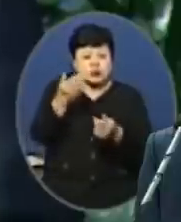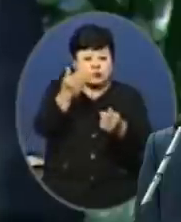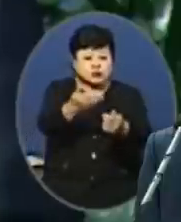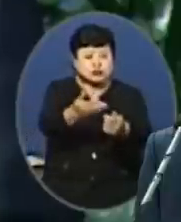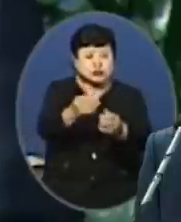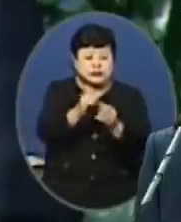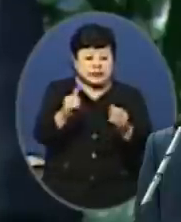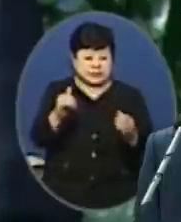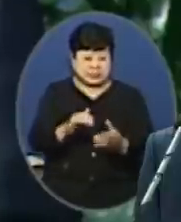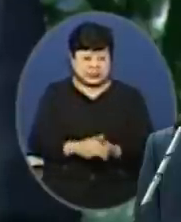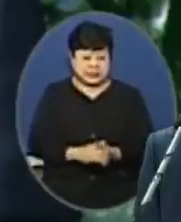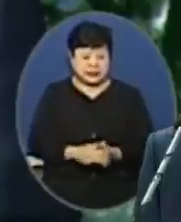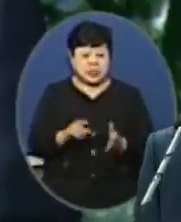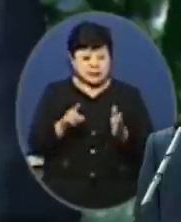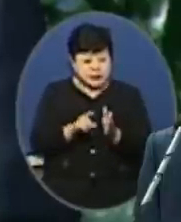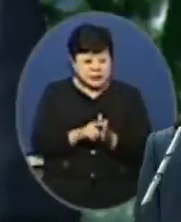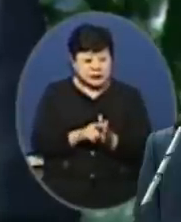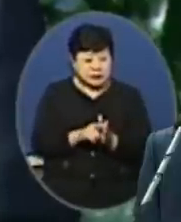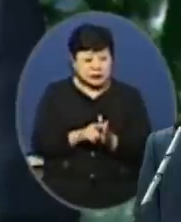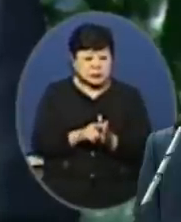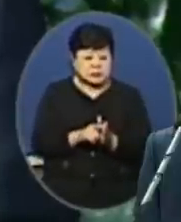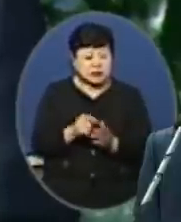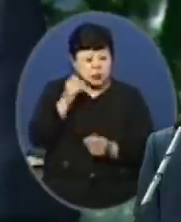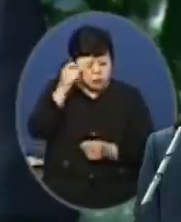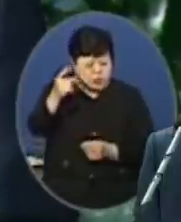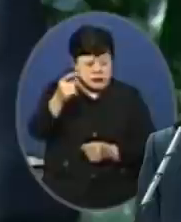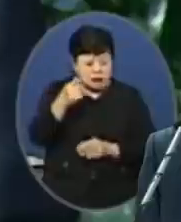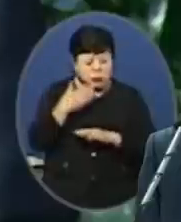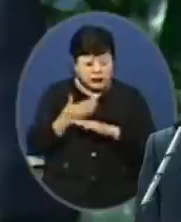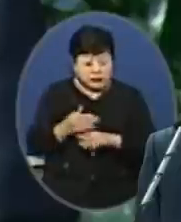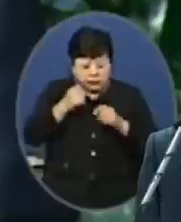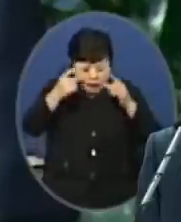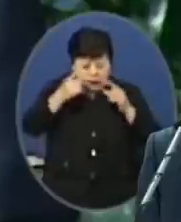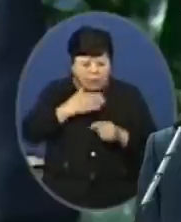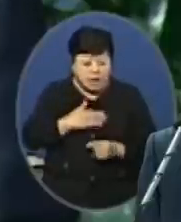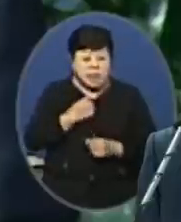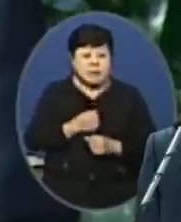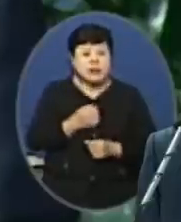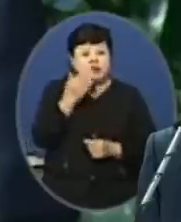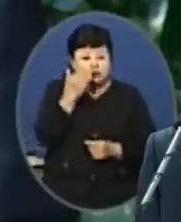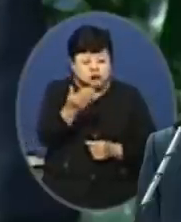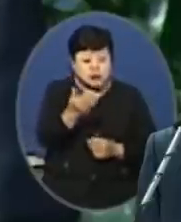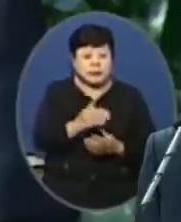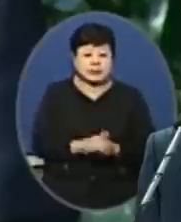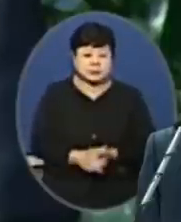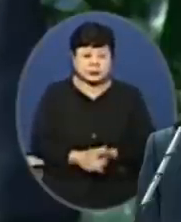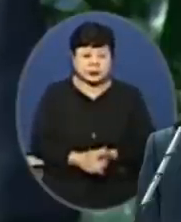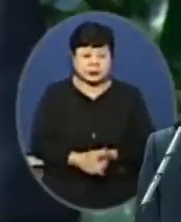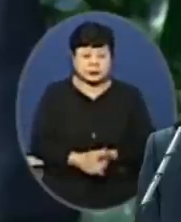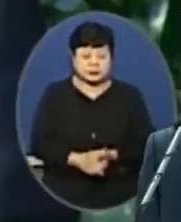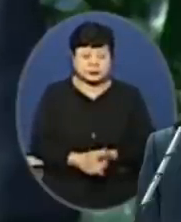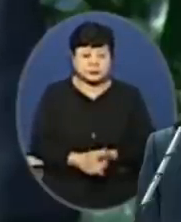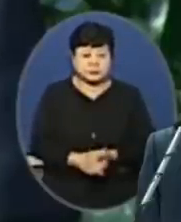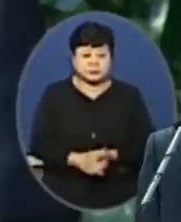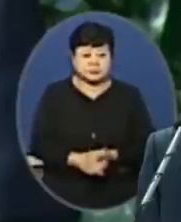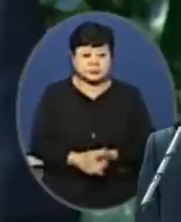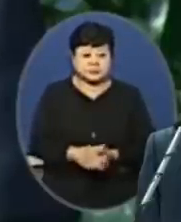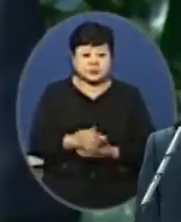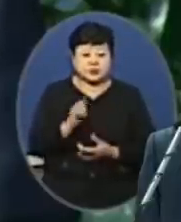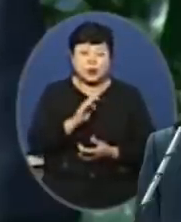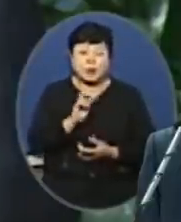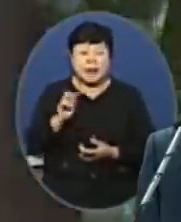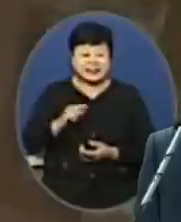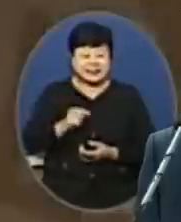주심으로 사람들이 믿는 것이 위대하고 다르다는 것을 깨달아 알게 만들어주겠다고 말씀하신 것입니다. 노먼 빈센트